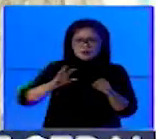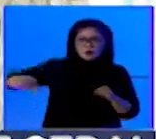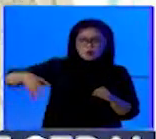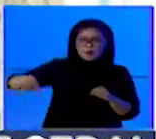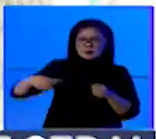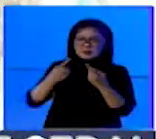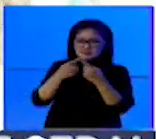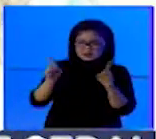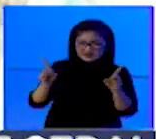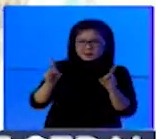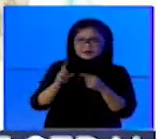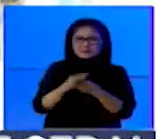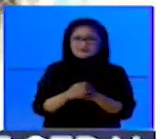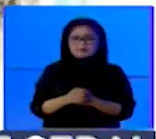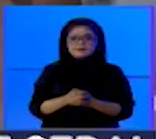memilih untuk bercerai.